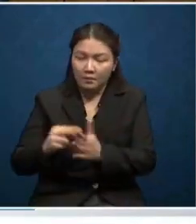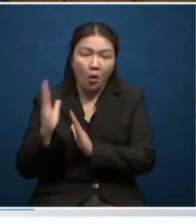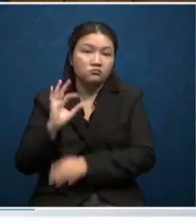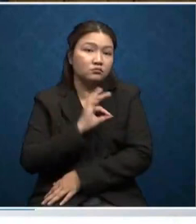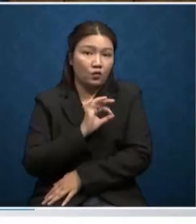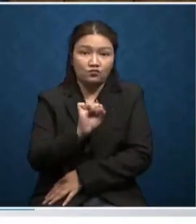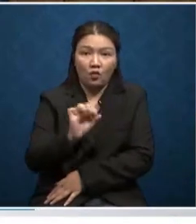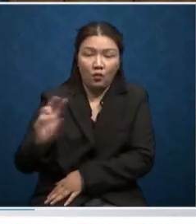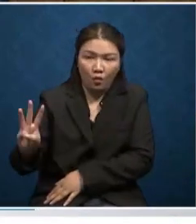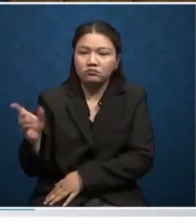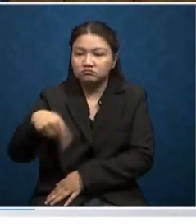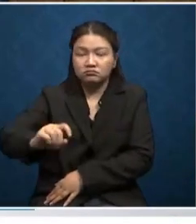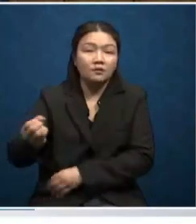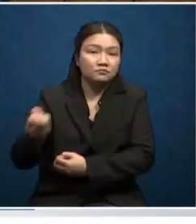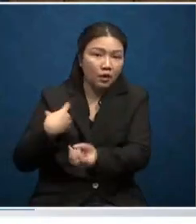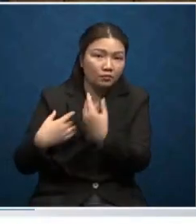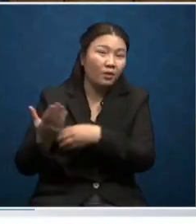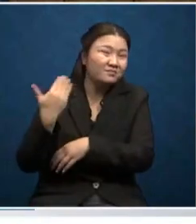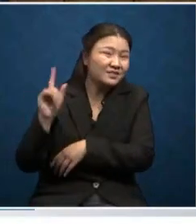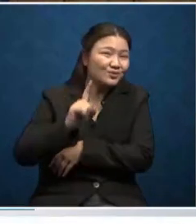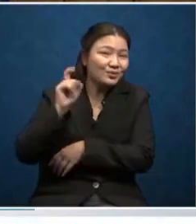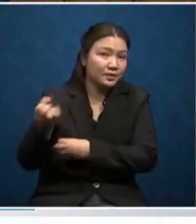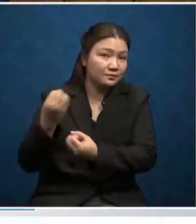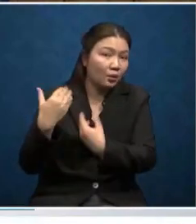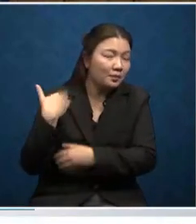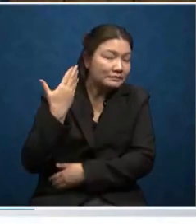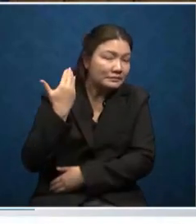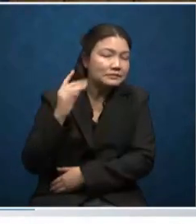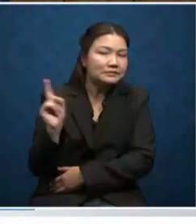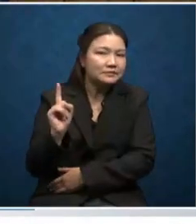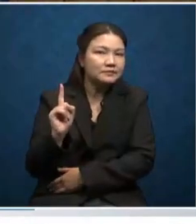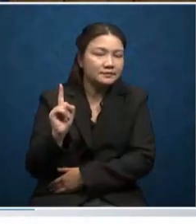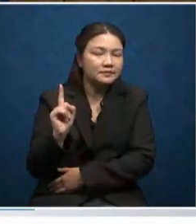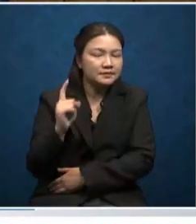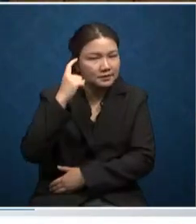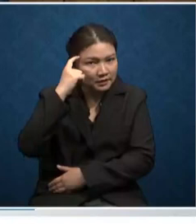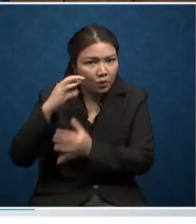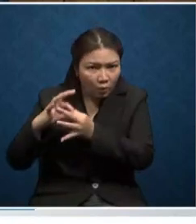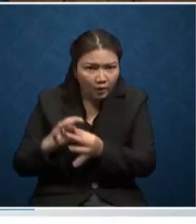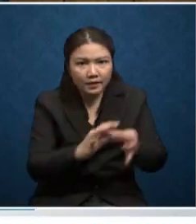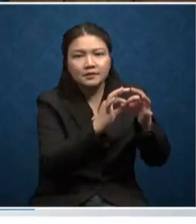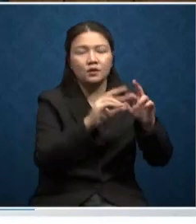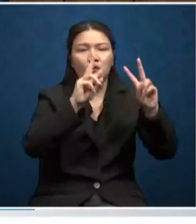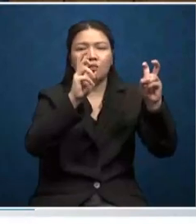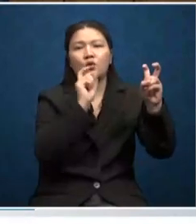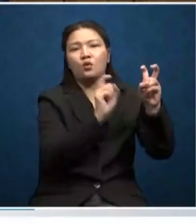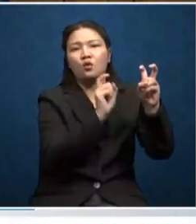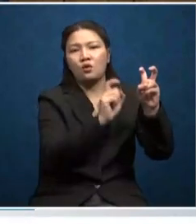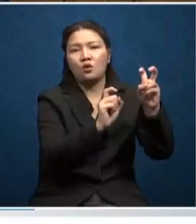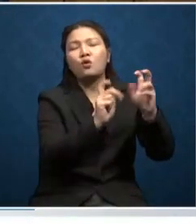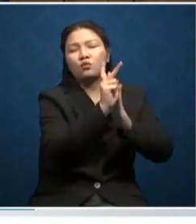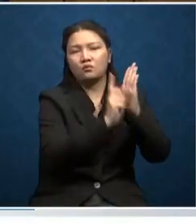ยติทั้ง2องซึ่งผมเคารพอย่างมากเนี่ยนะครับเกี่ยวพันกับหลักการของร่างพระบัญญัติฉบับนี้โดย